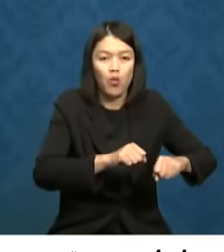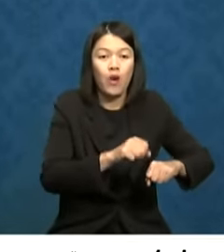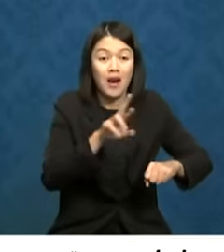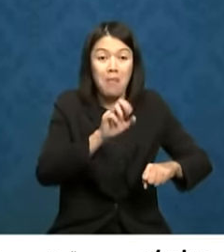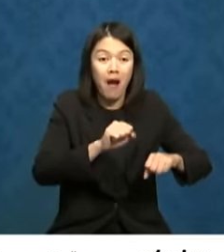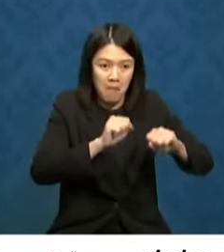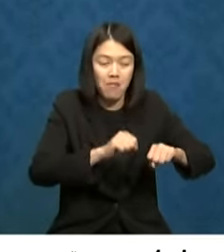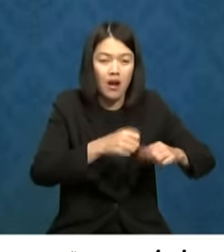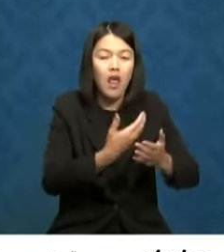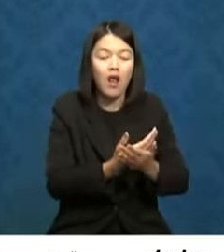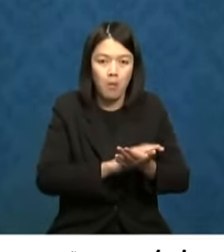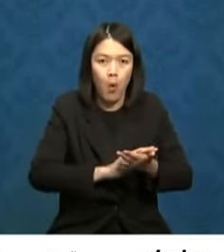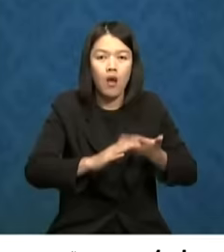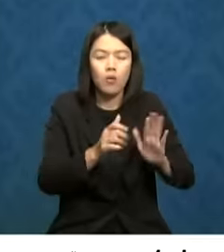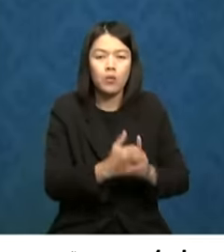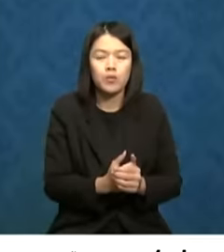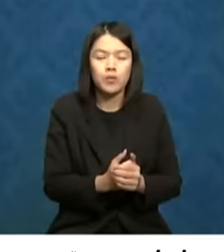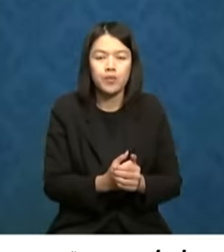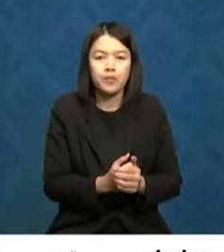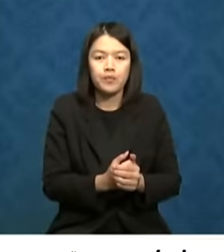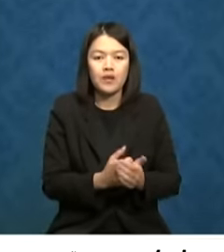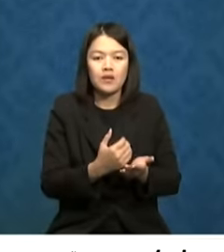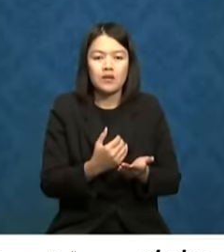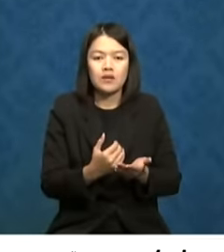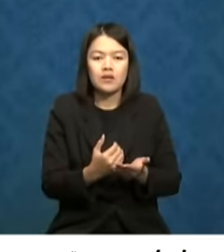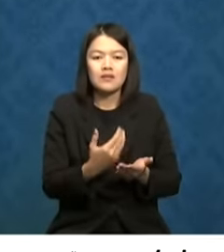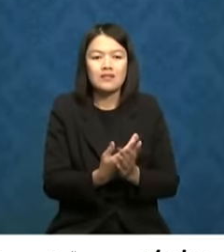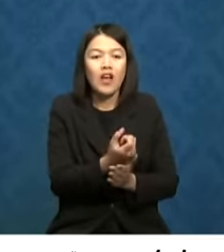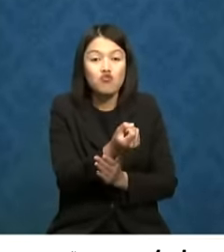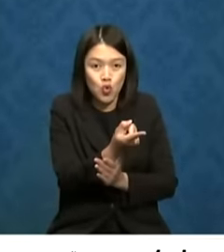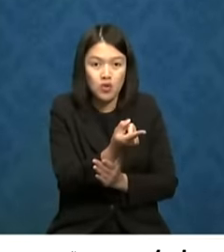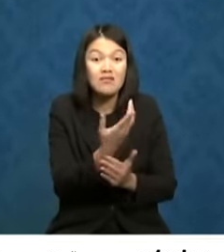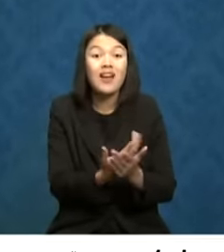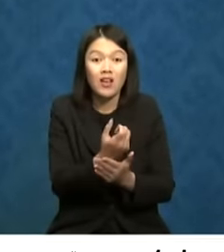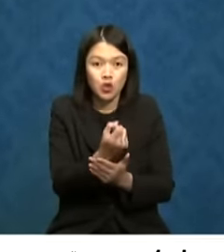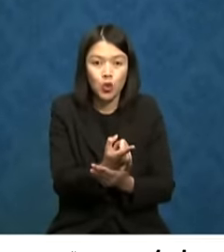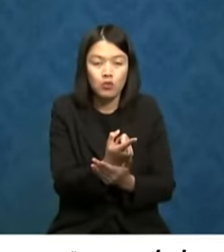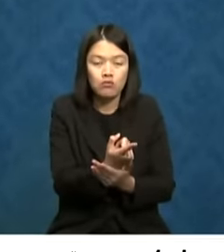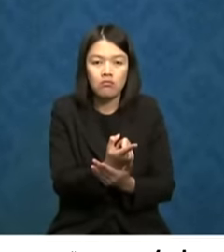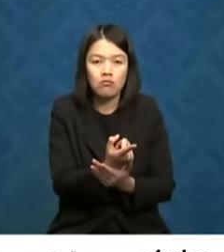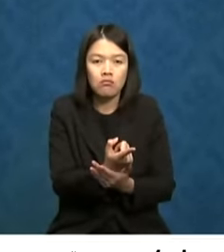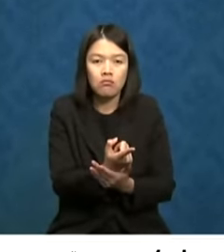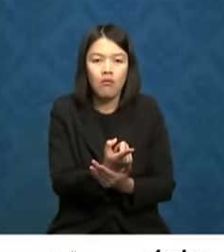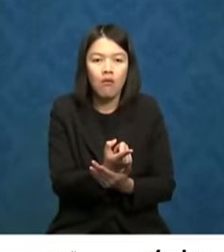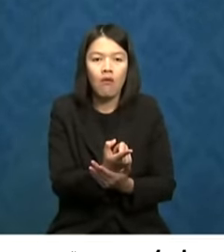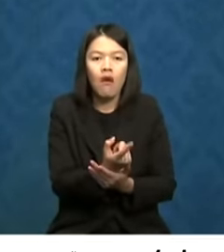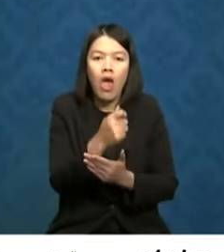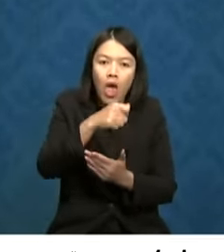โดยใช้วิธีจ่ายเป็นเงินสดไม่มีกระเป๋า